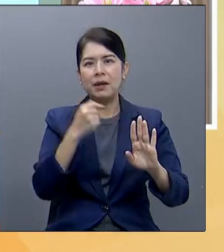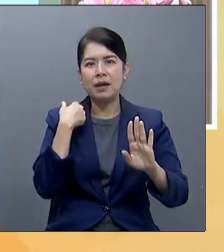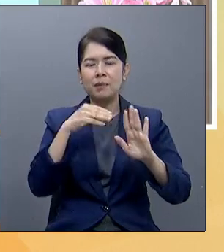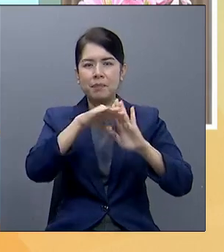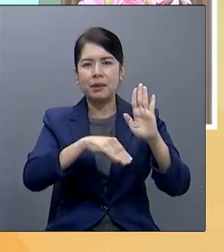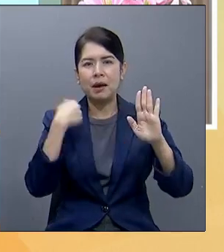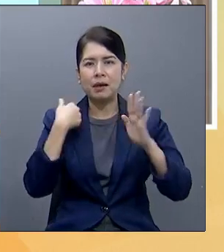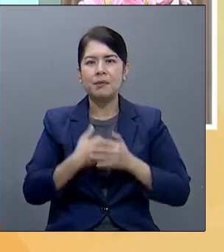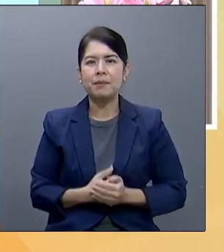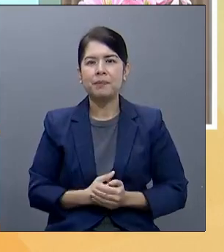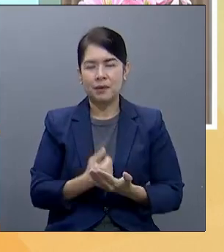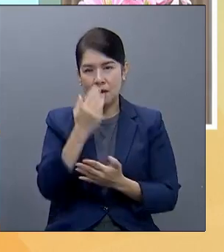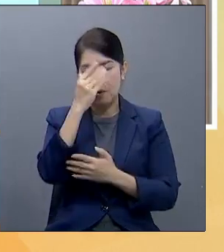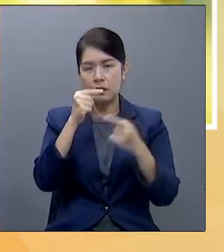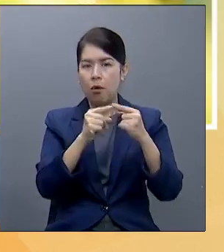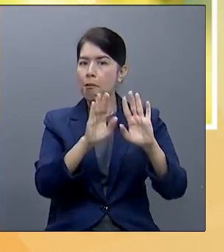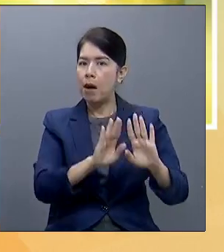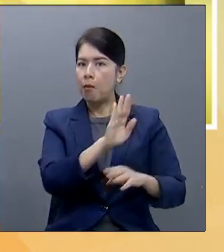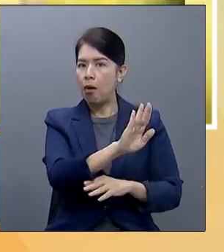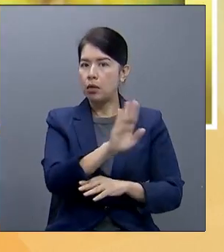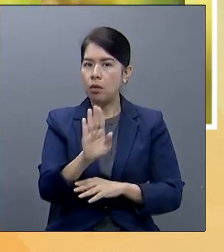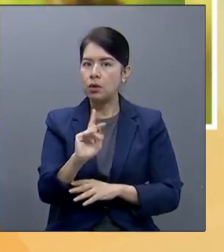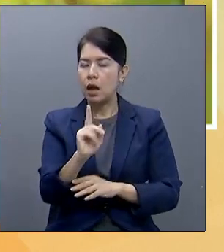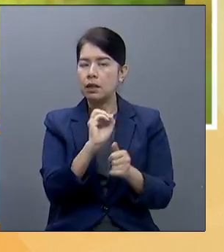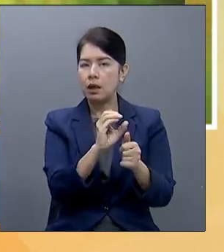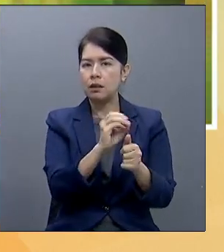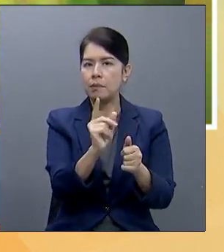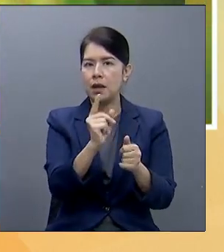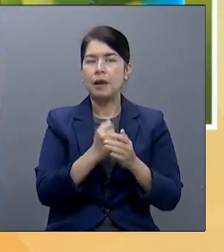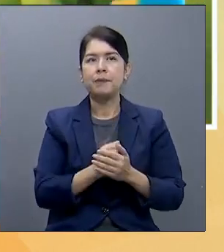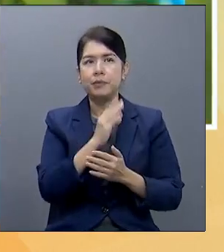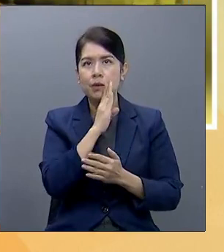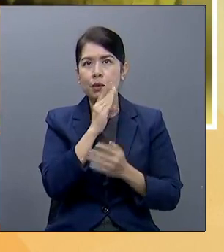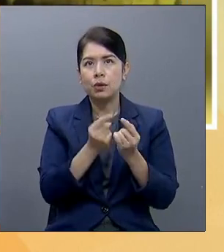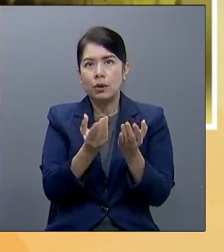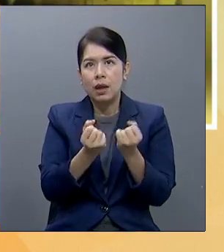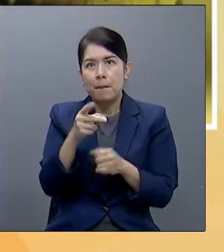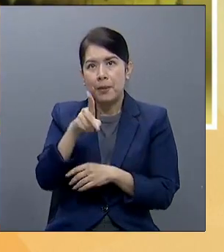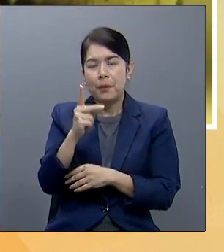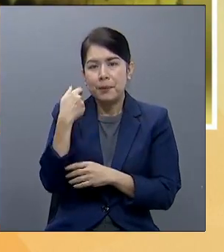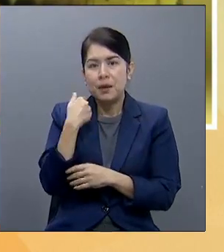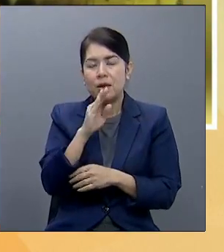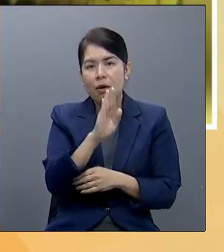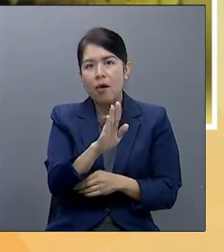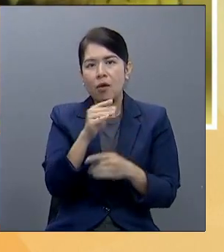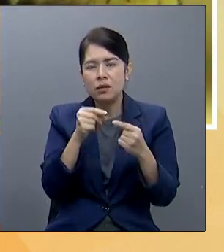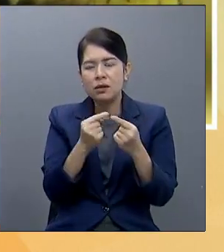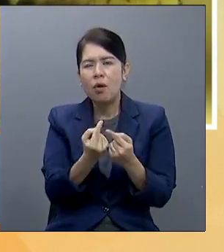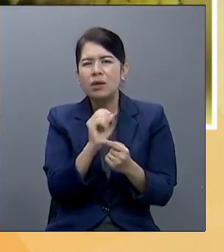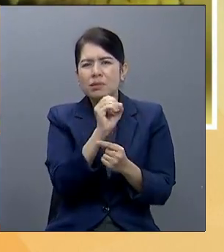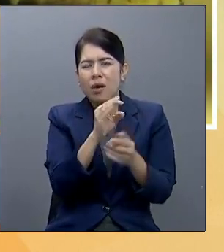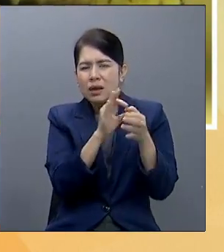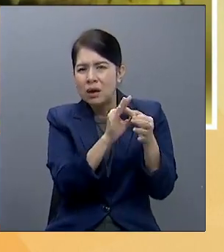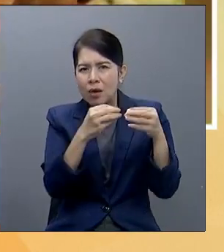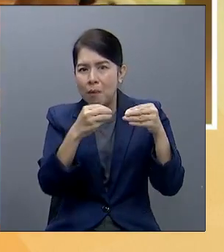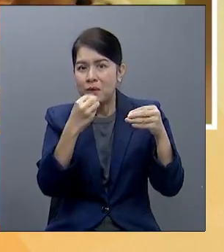แบบแท้น่าจะดีที่สุดครับอาจารย์ครับ จริงๆถ้าจะได้รับประโยชน์นะครับจากสารไอโซไทโอไซยาเนตเนี่ยนะครับต้องท